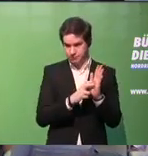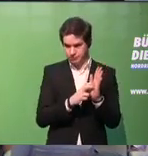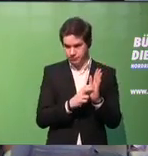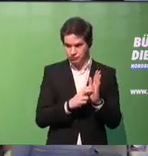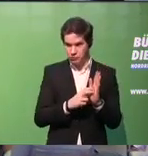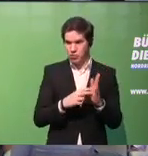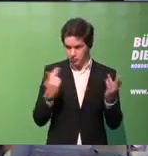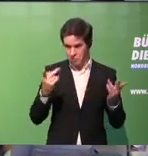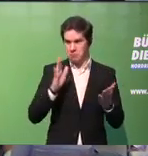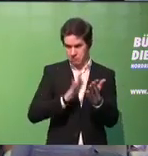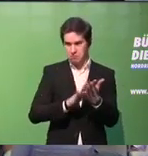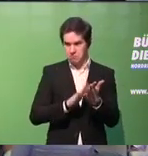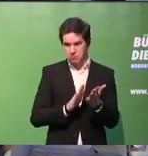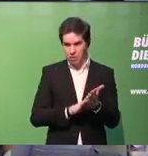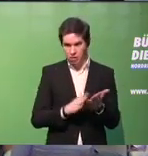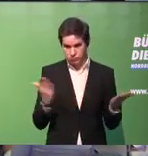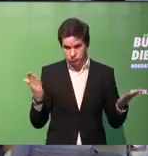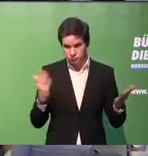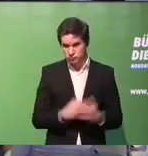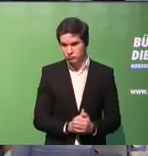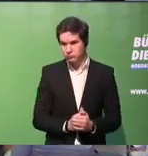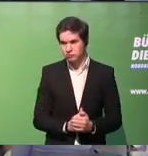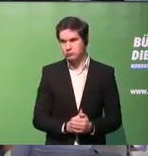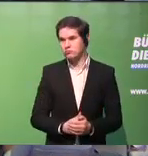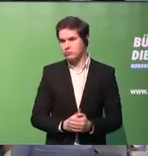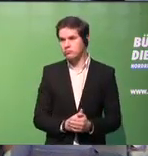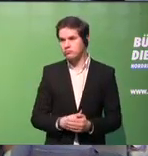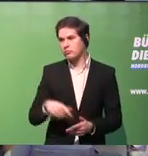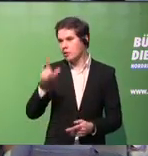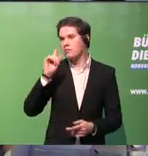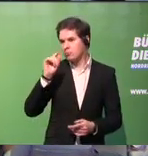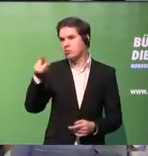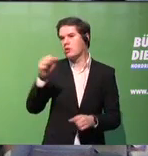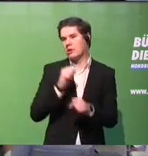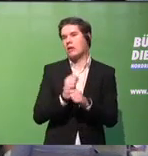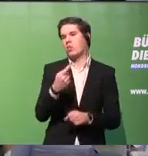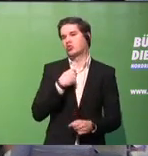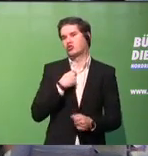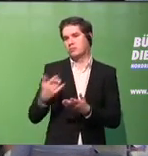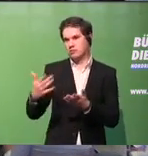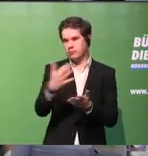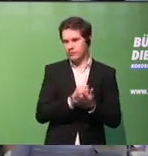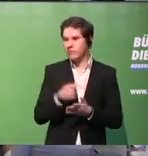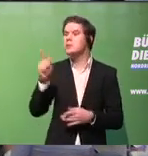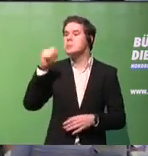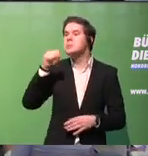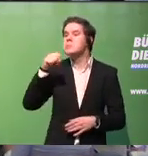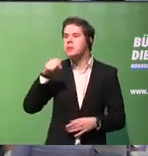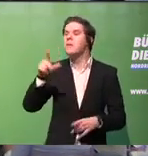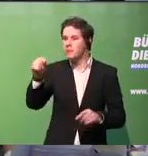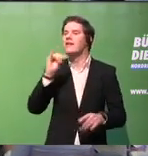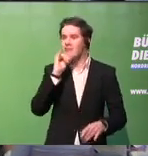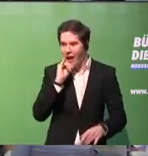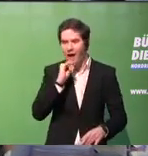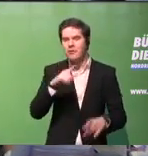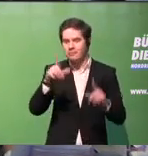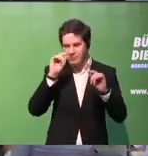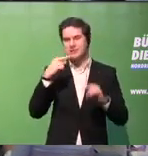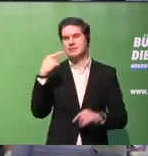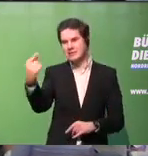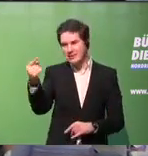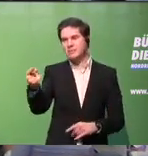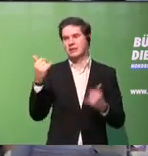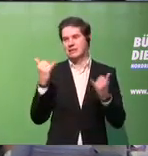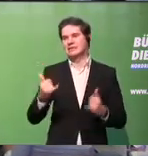Platz aufrechterhalten? Dann könntest du hier auch Stimmen sammeln. Ich sehe Nicken. Christine wird also ihre